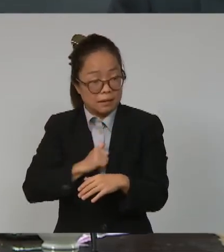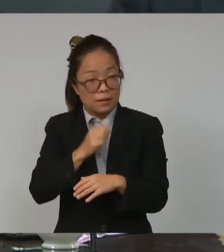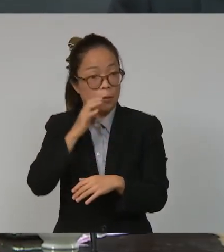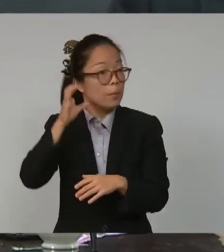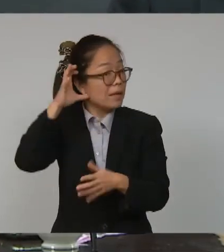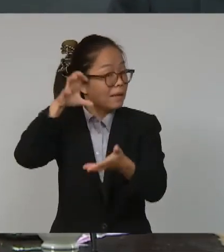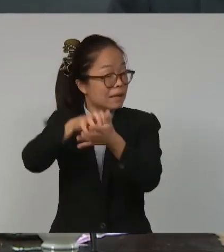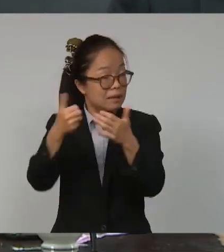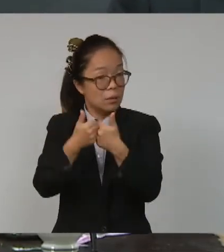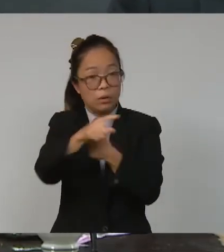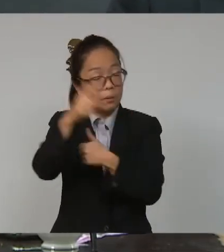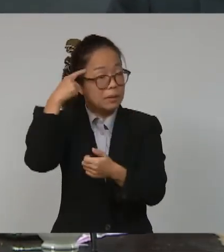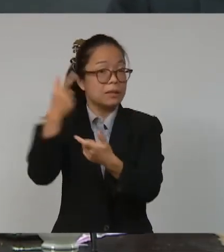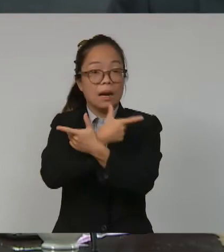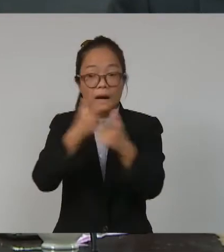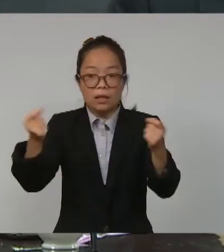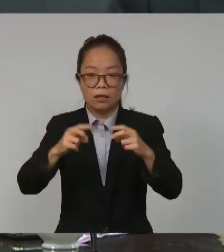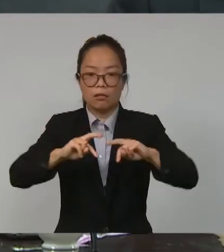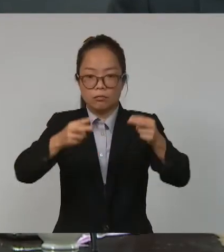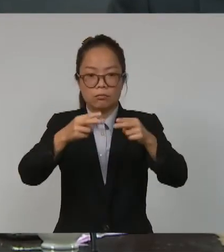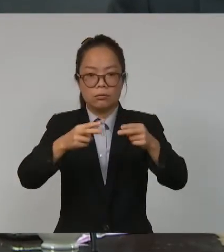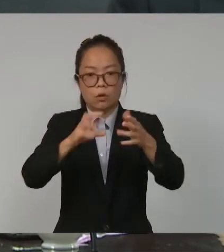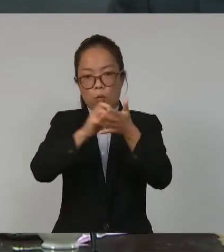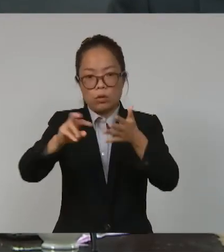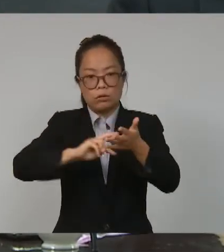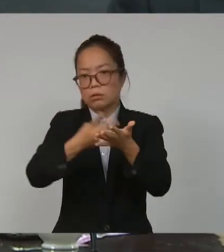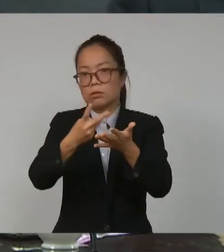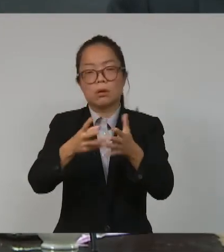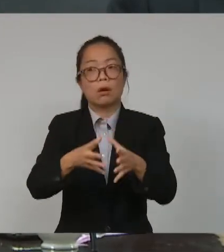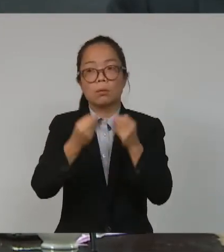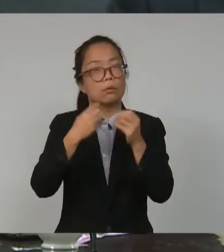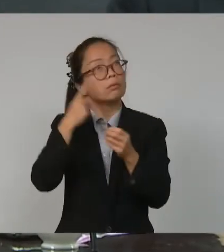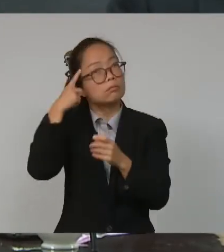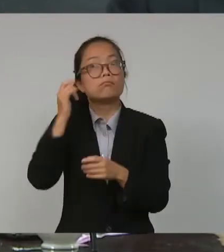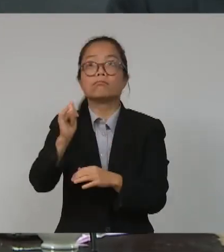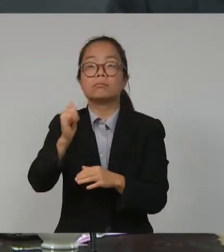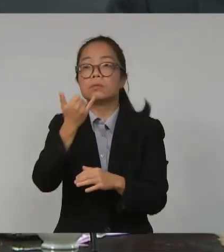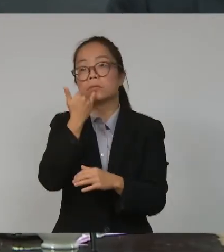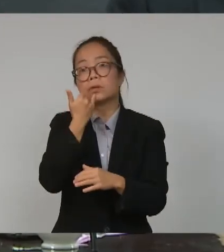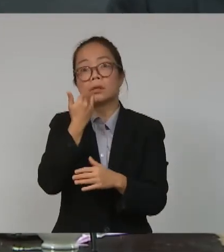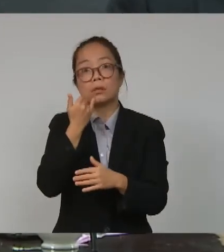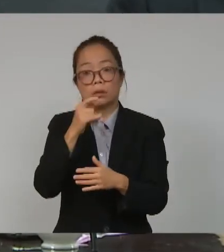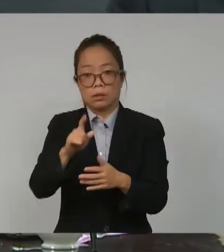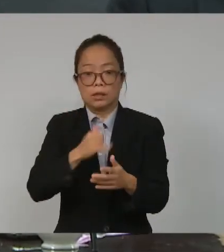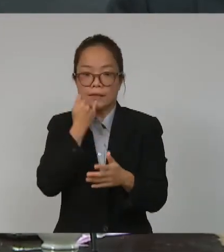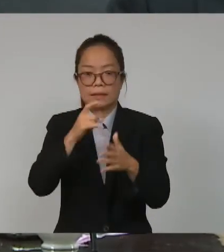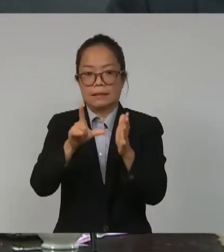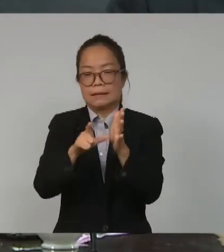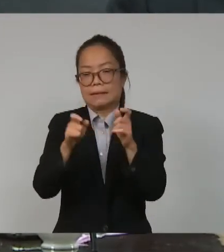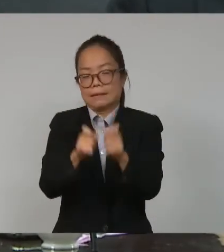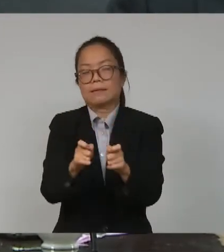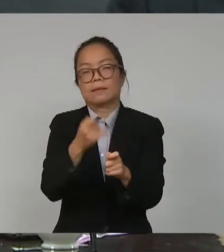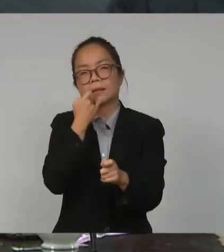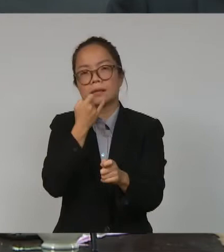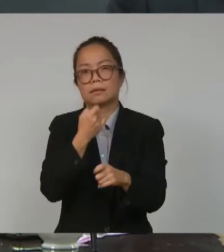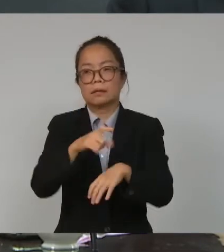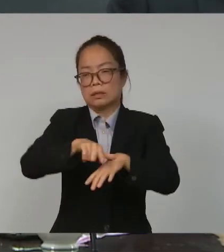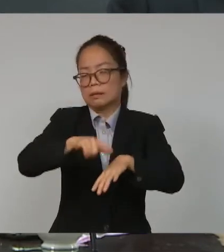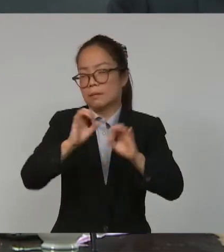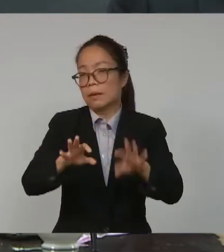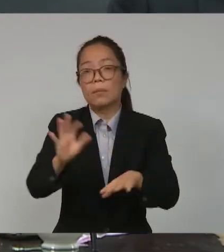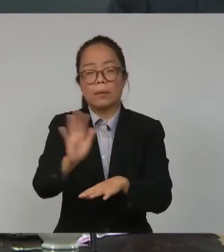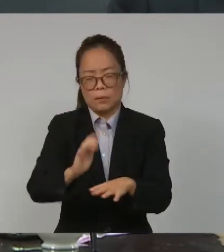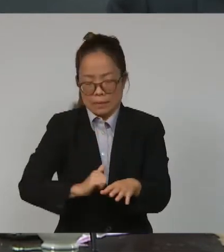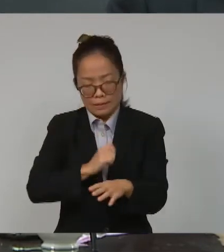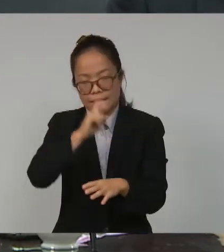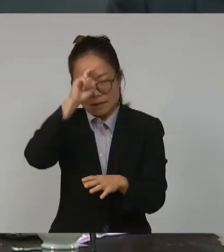听证会大家有这样的共识不予修正，好，我觉得也蛮好的，坦白说，这样可以节省比较多的时间。我们真心的